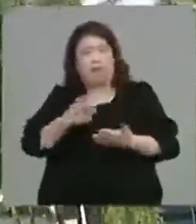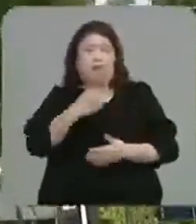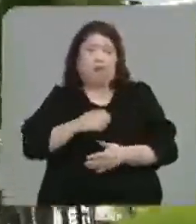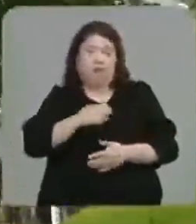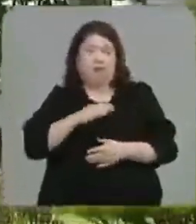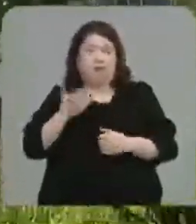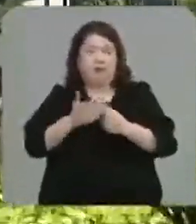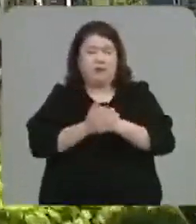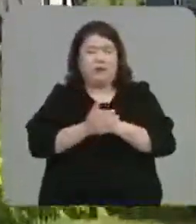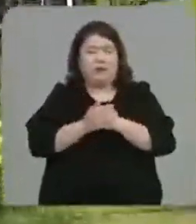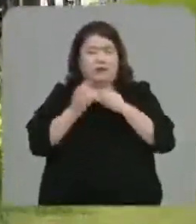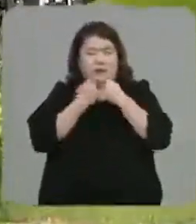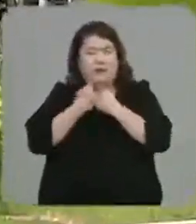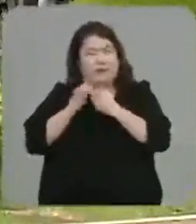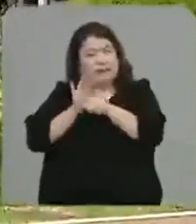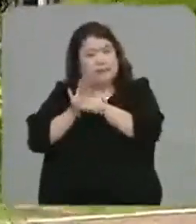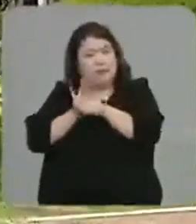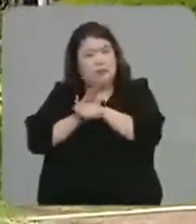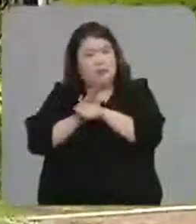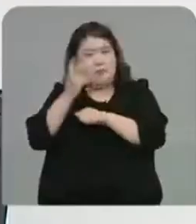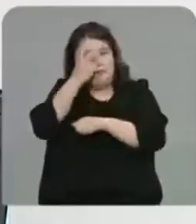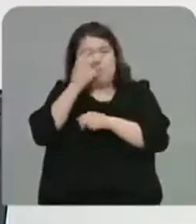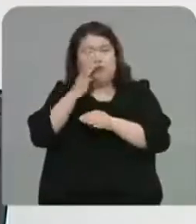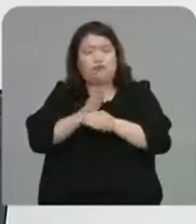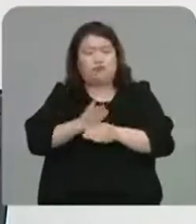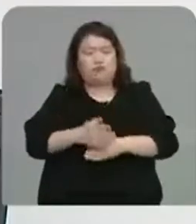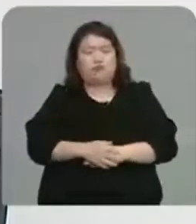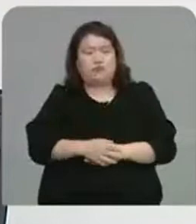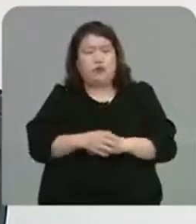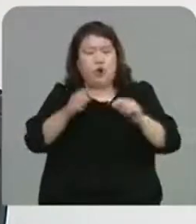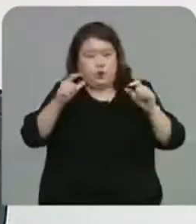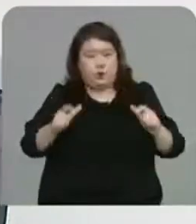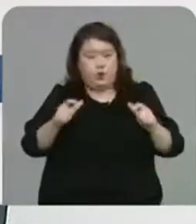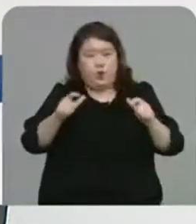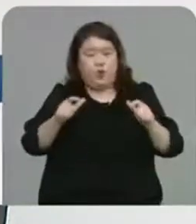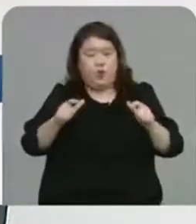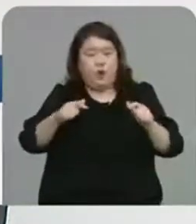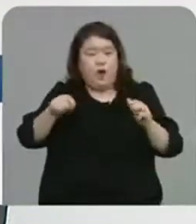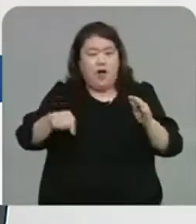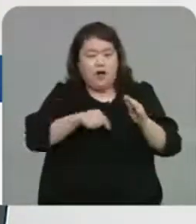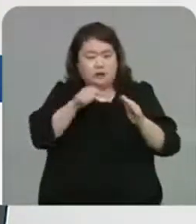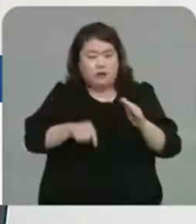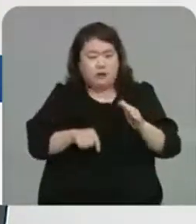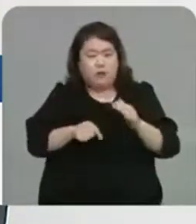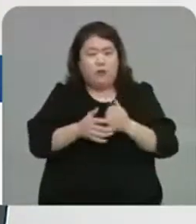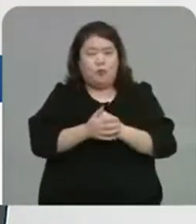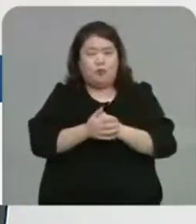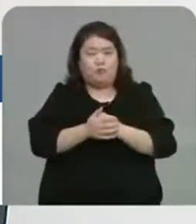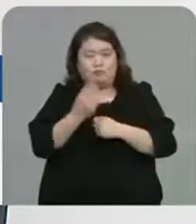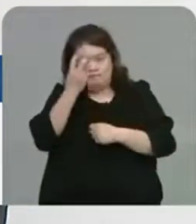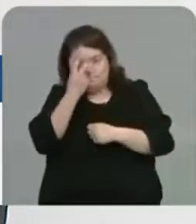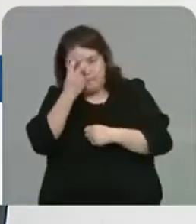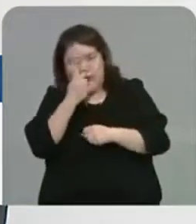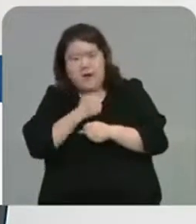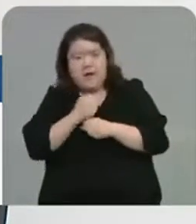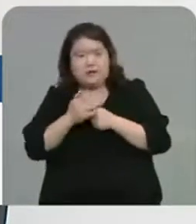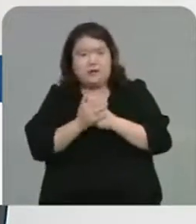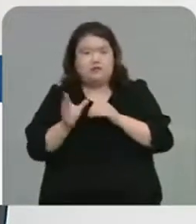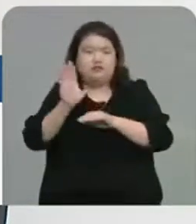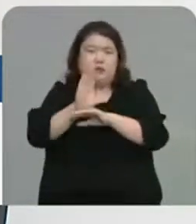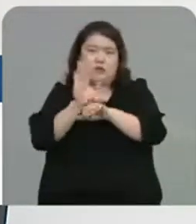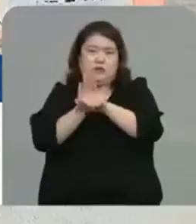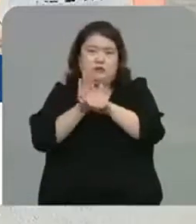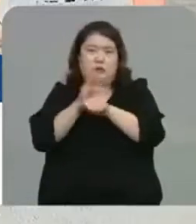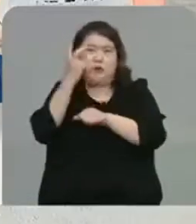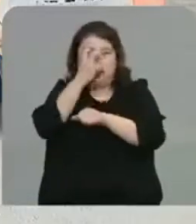또는 자체 지원 방안을 검토하기로 했습니다 우리도 자체적으로도 여러분들 몰트 하면서 에 추가적인 지원을 검토하도록